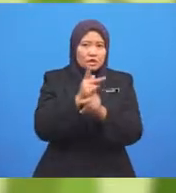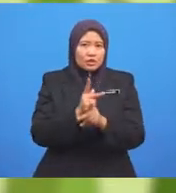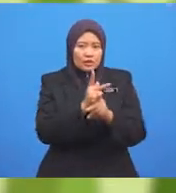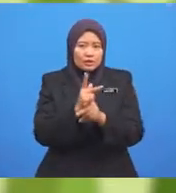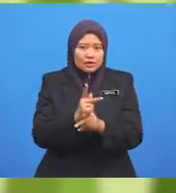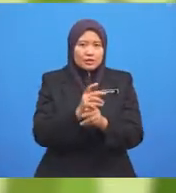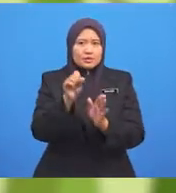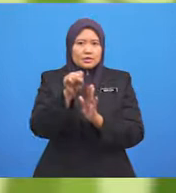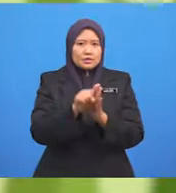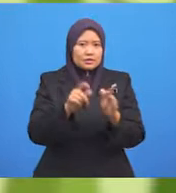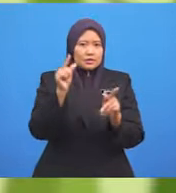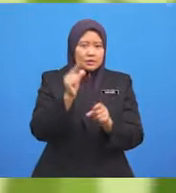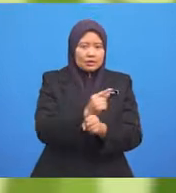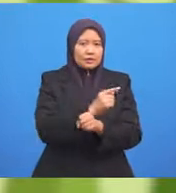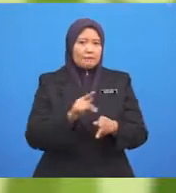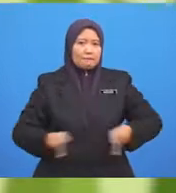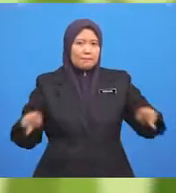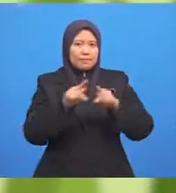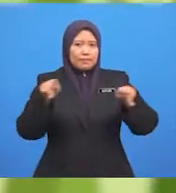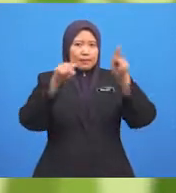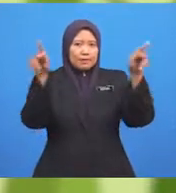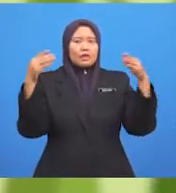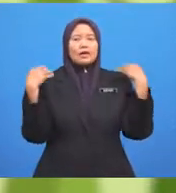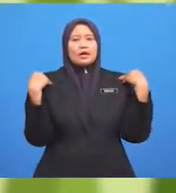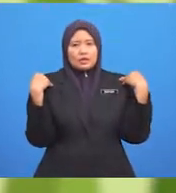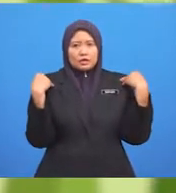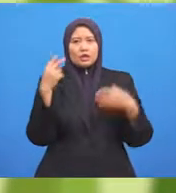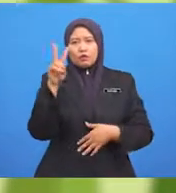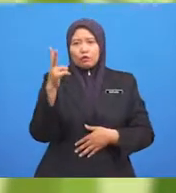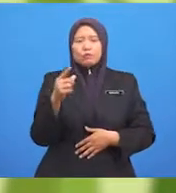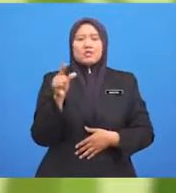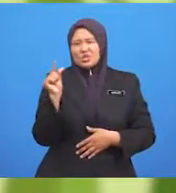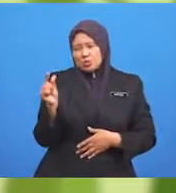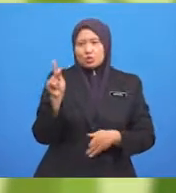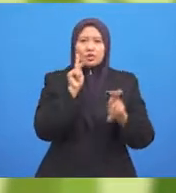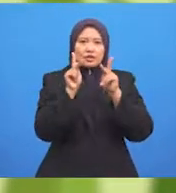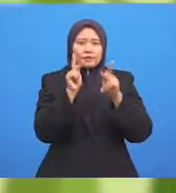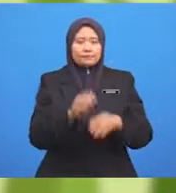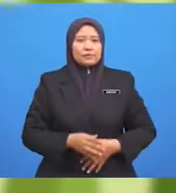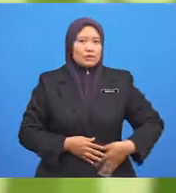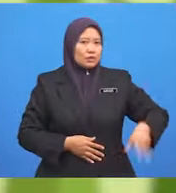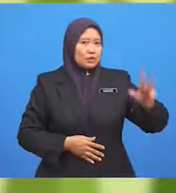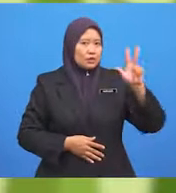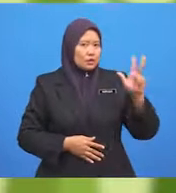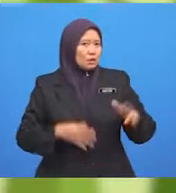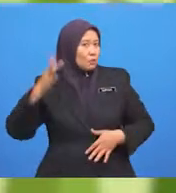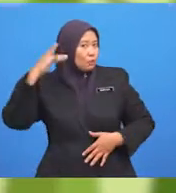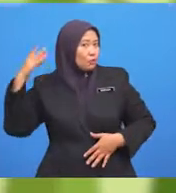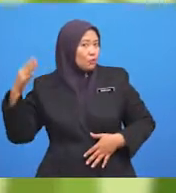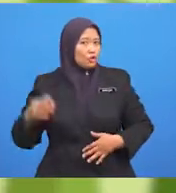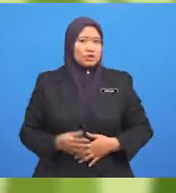mengandungi 12 suku kata. Ketiga, bunyi atau rima di hujung baris adalah